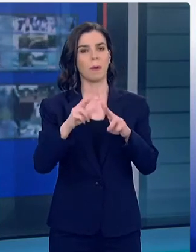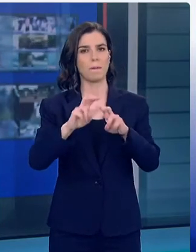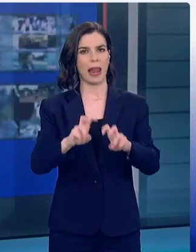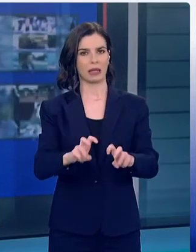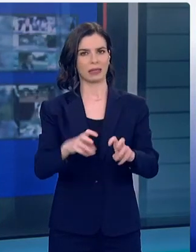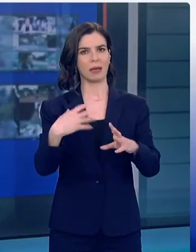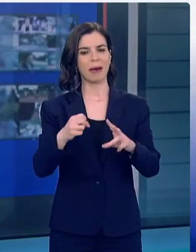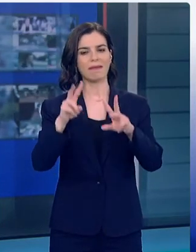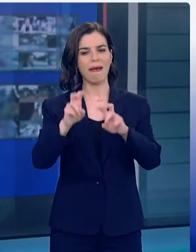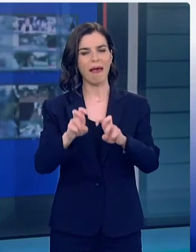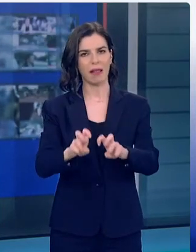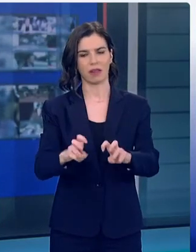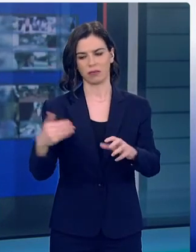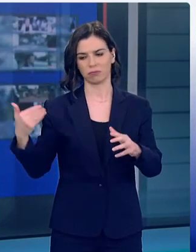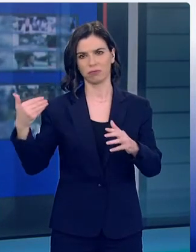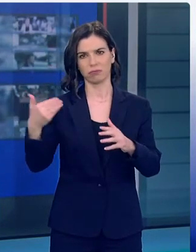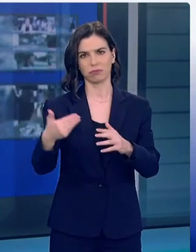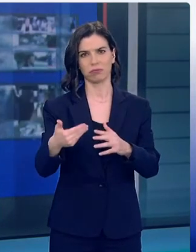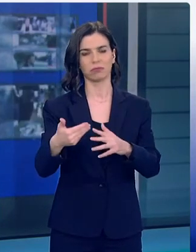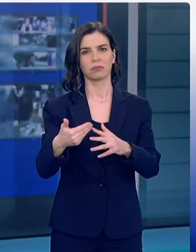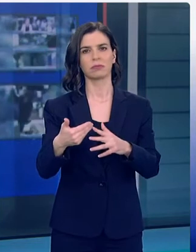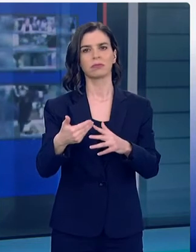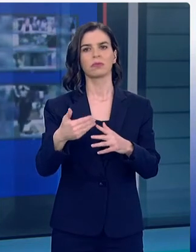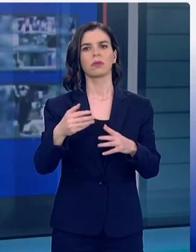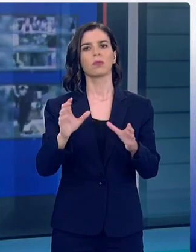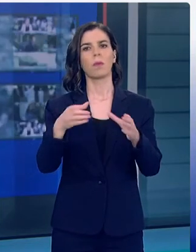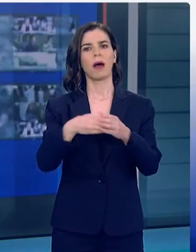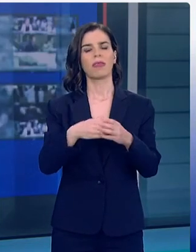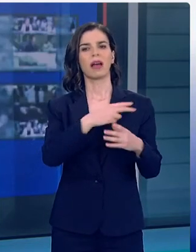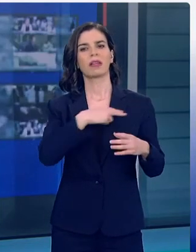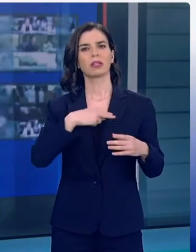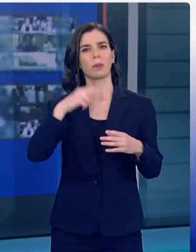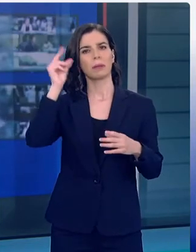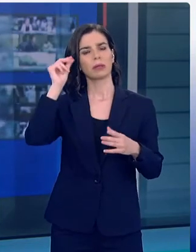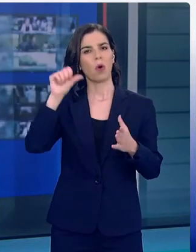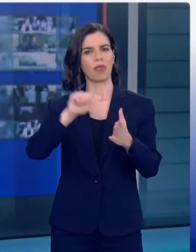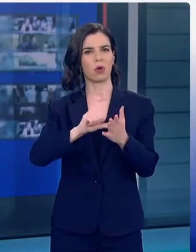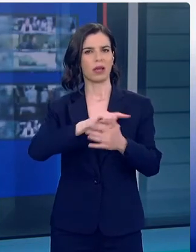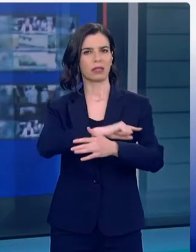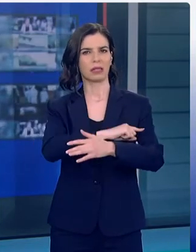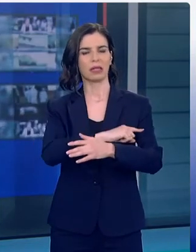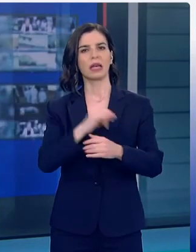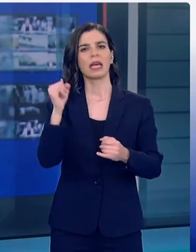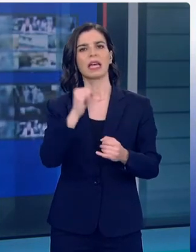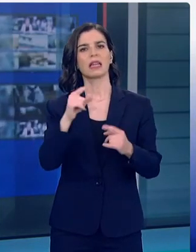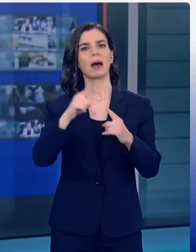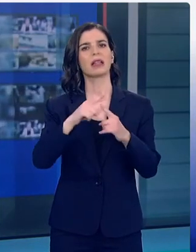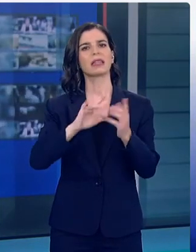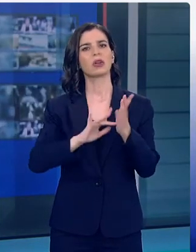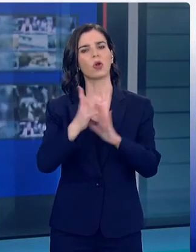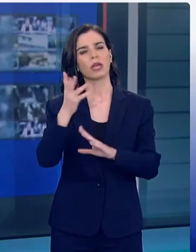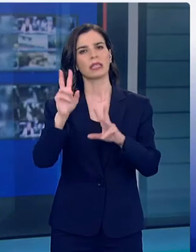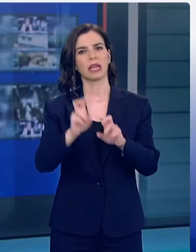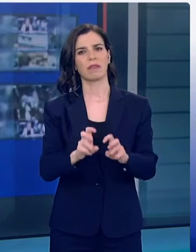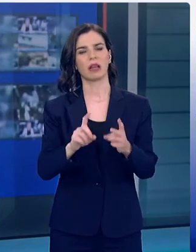σημαντική ερευνητική δραστηριότητα που συντονίζεται από καθηγητές του Πανεπιστημίου Αθηνών, από το Ίδρυμα Τεχνολογίας και Έρευνας, από